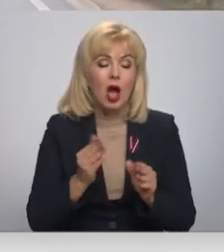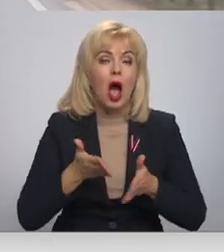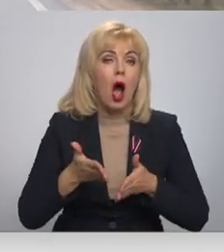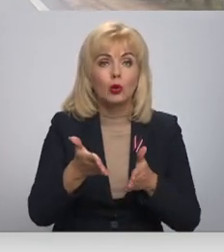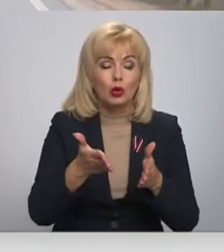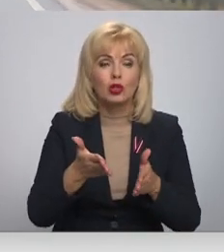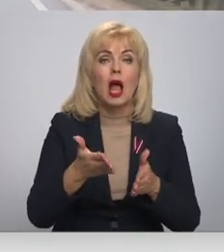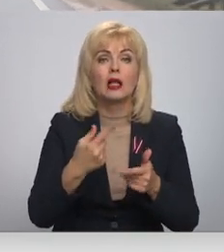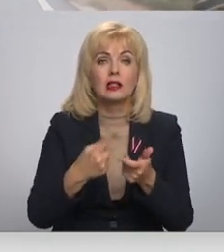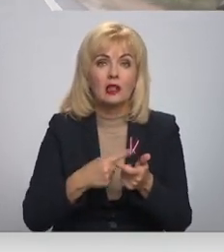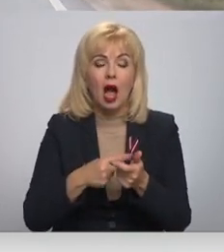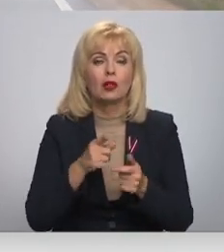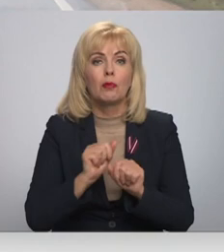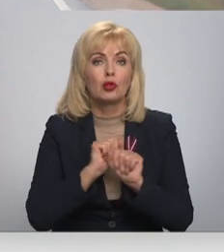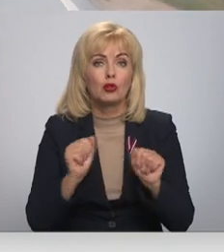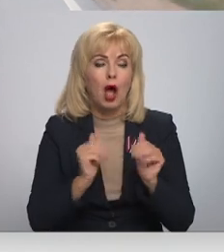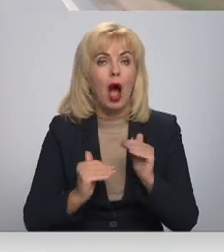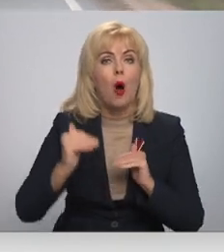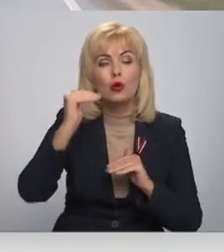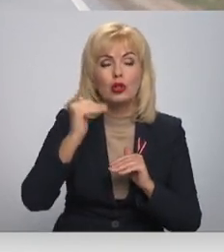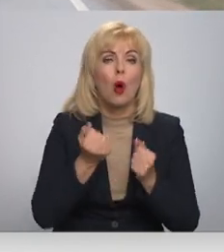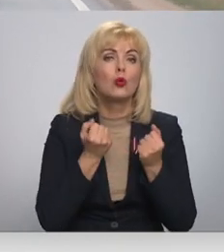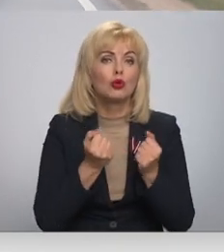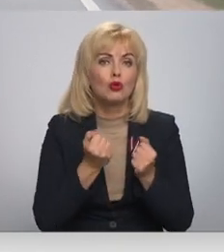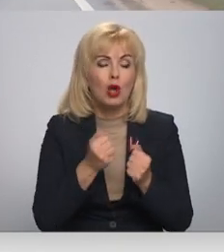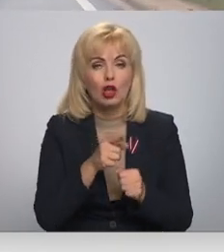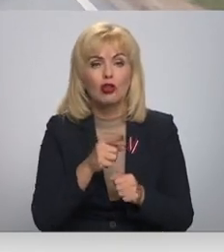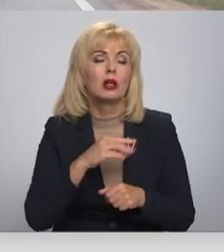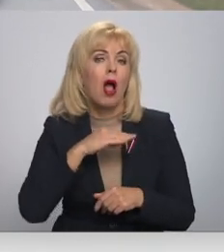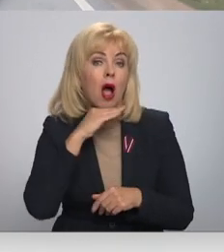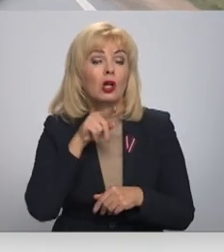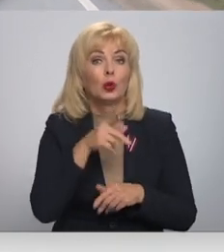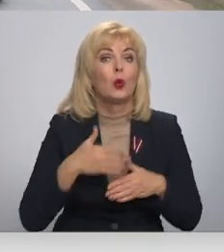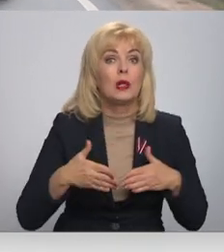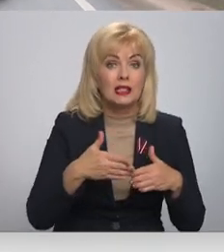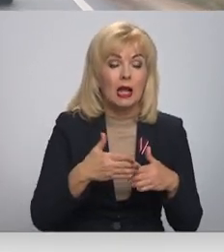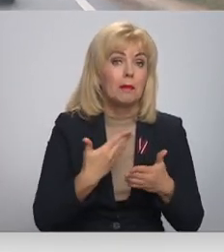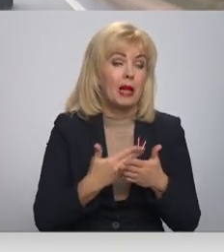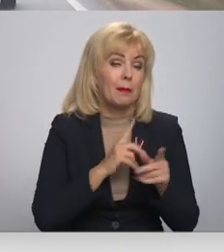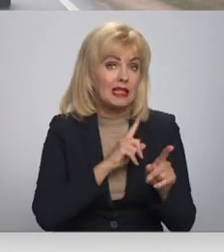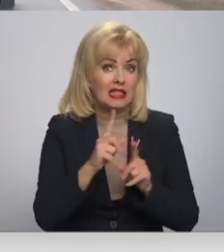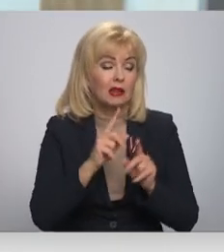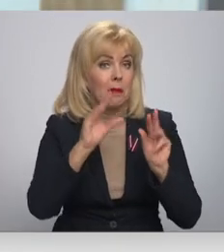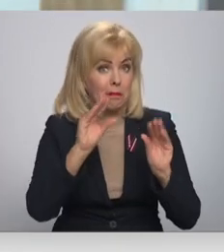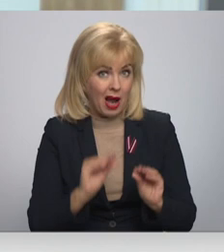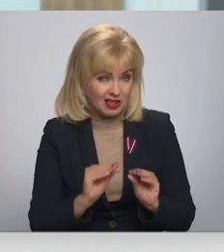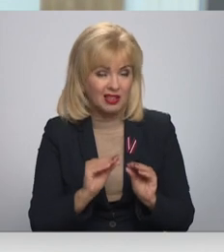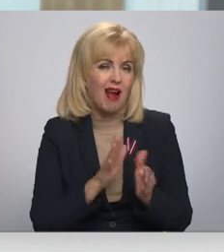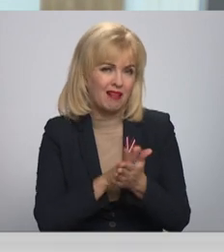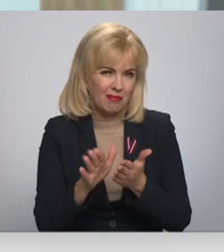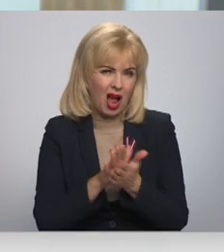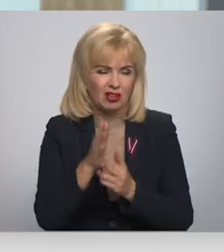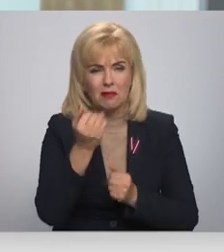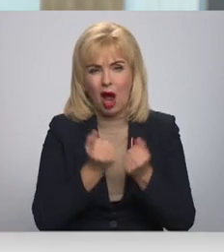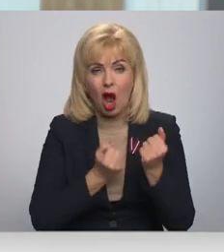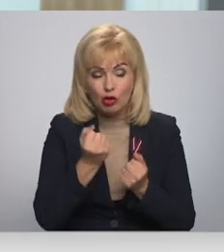kuriem tiks nodrošināta augstākā uzturēšanas klase. Tie ceļi, kur ir satiksme mazāka, kur mēs mazāk braucam, kur ir mazāk